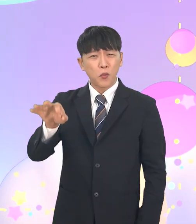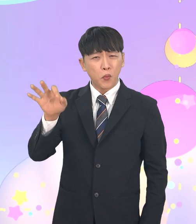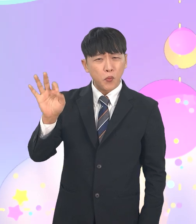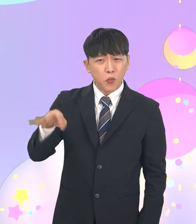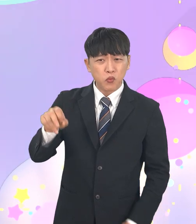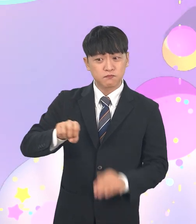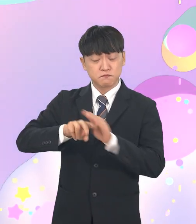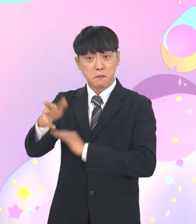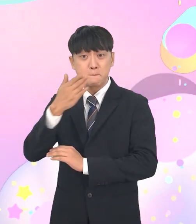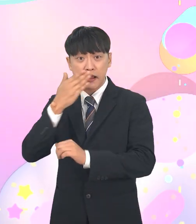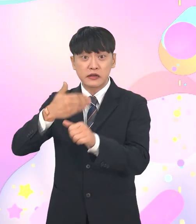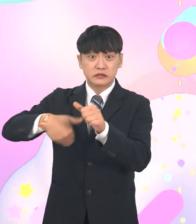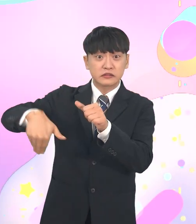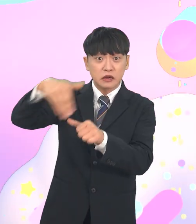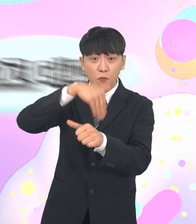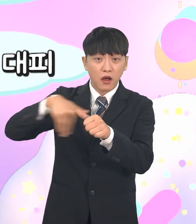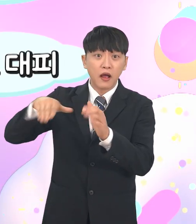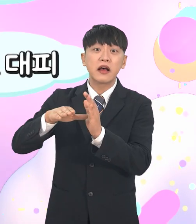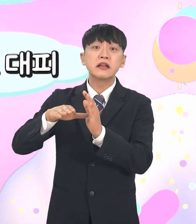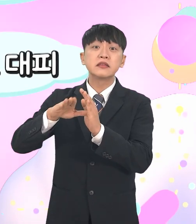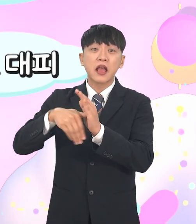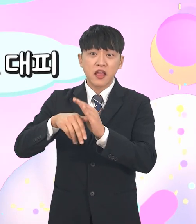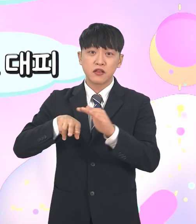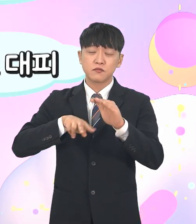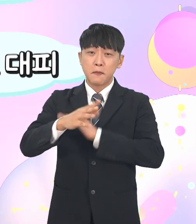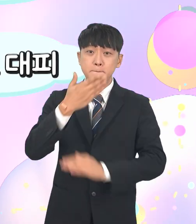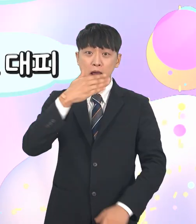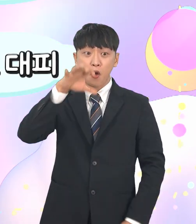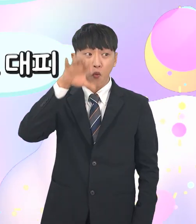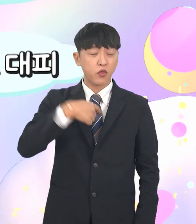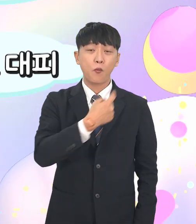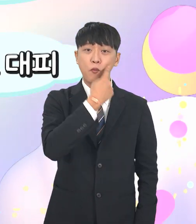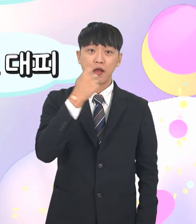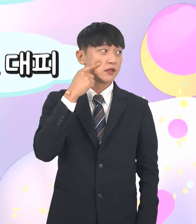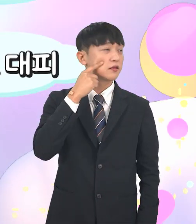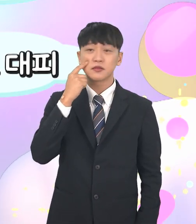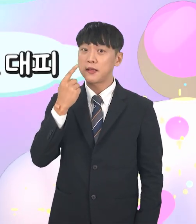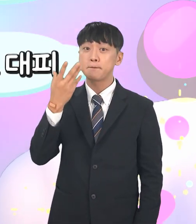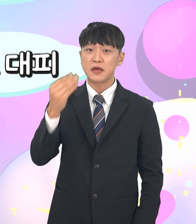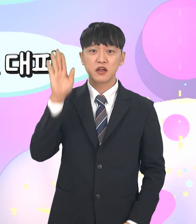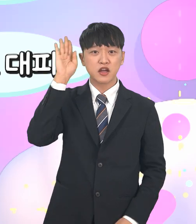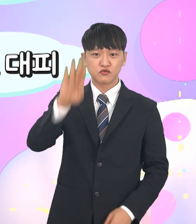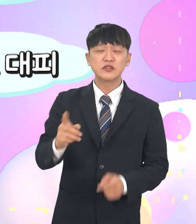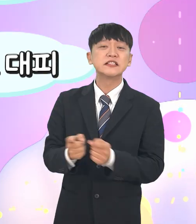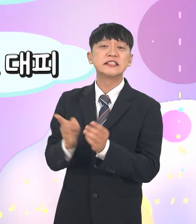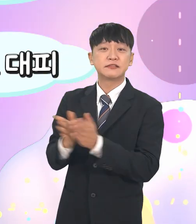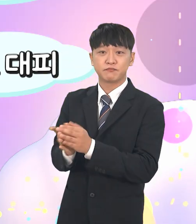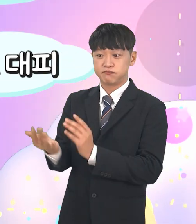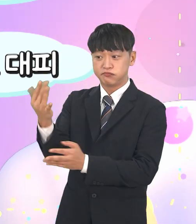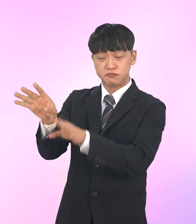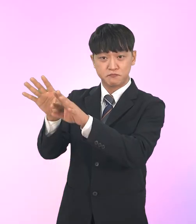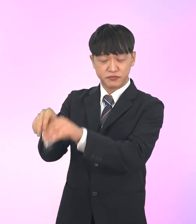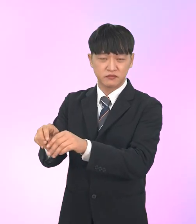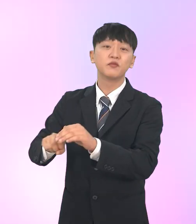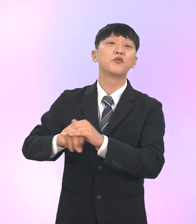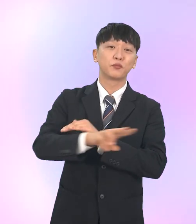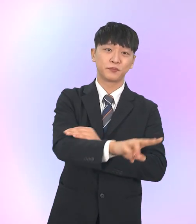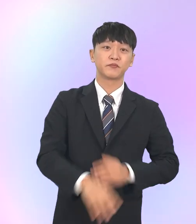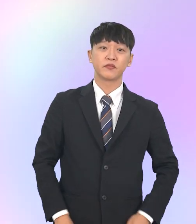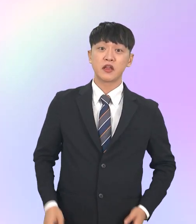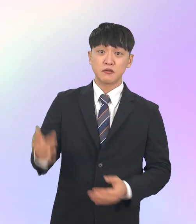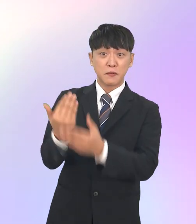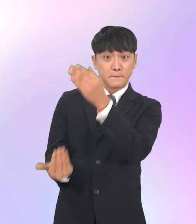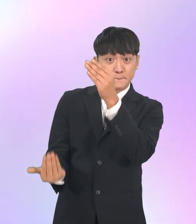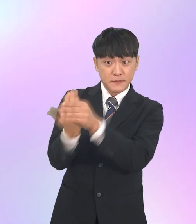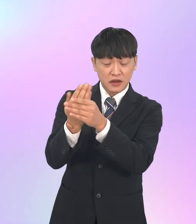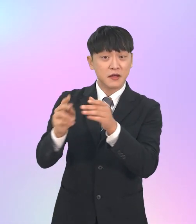작은 불이거나 대피할 수 없는 상황이라면 도망칠 수 있는 출구를 확인한 뒤 소화기로 불을 끄고 도망가기. 자, 불이